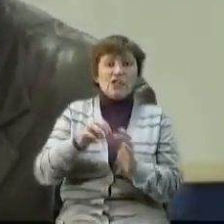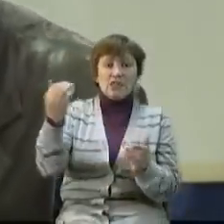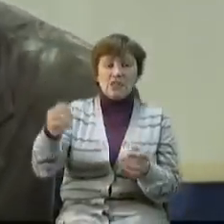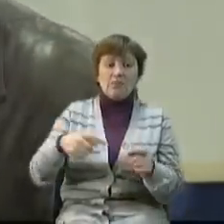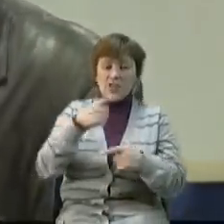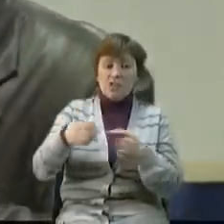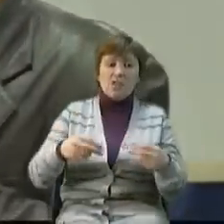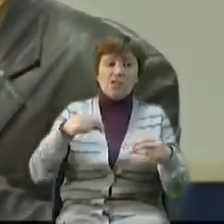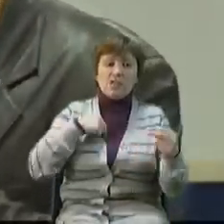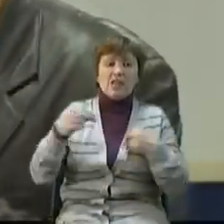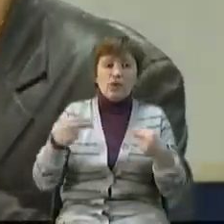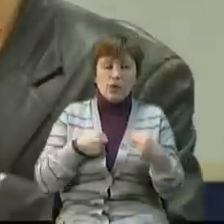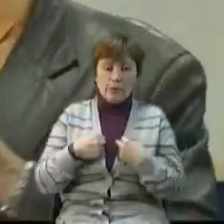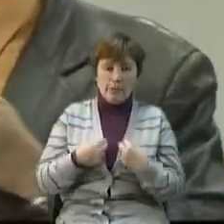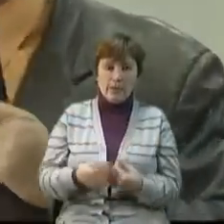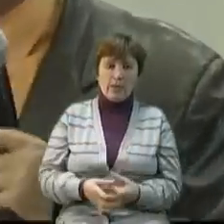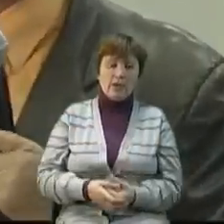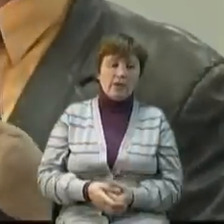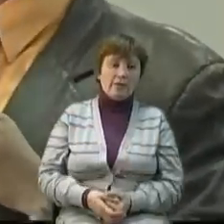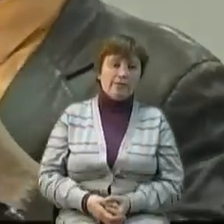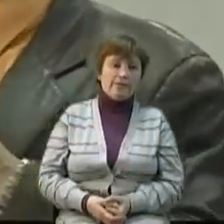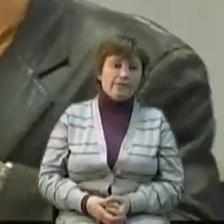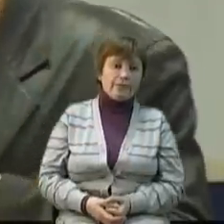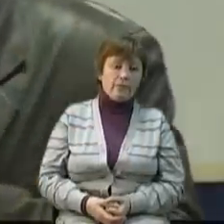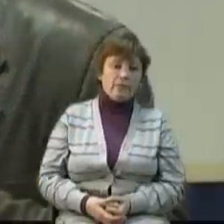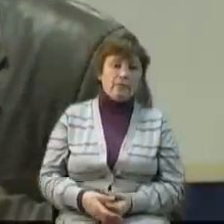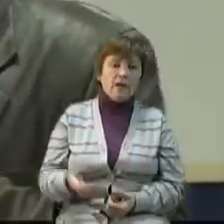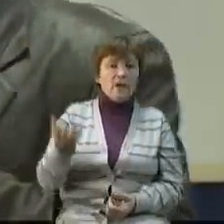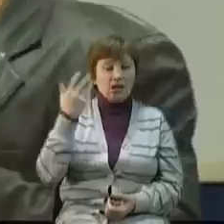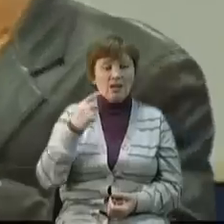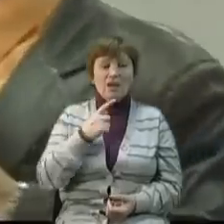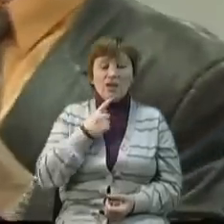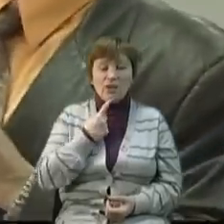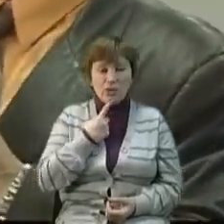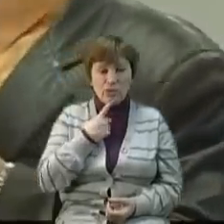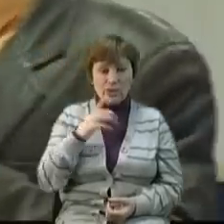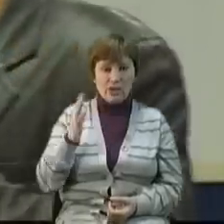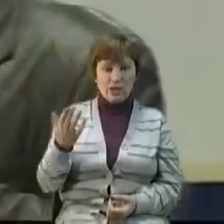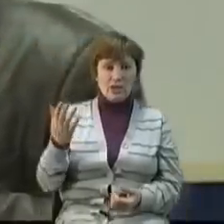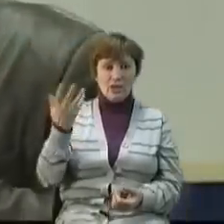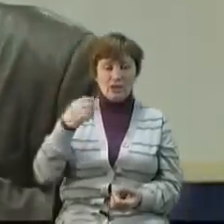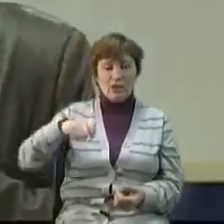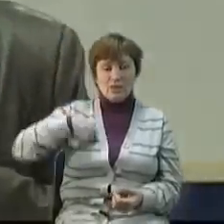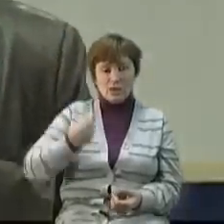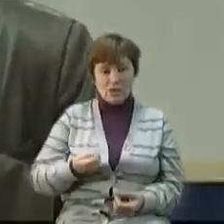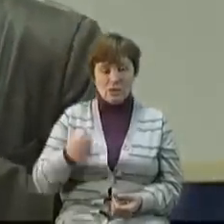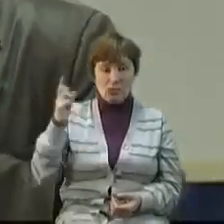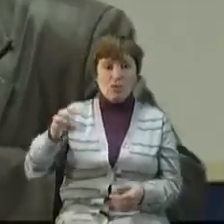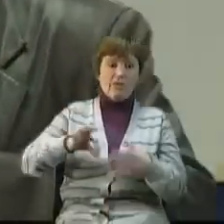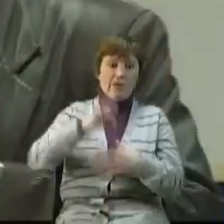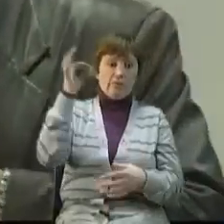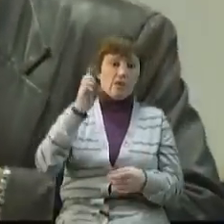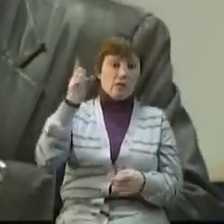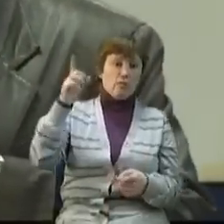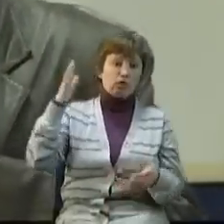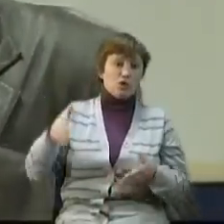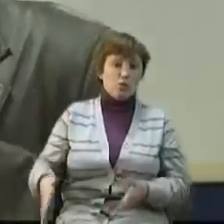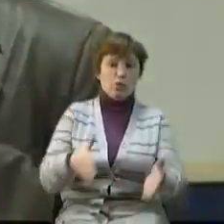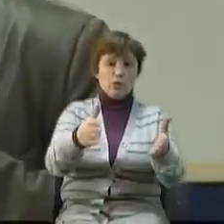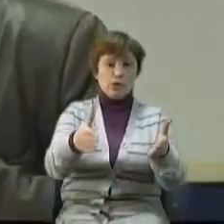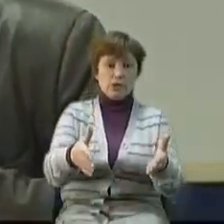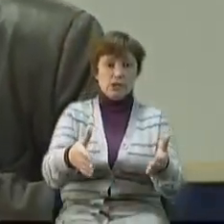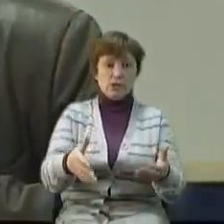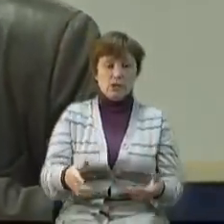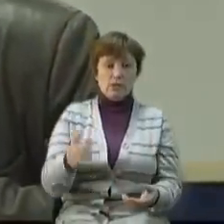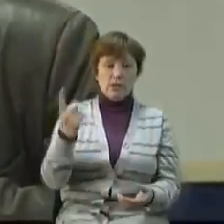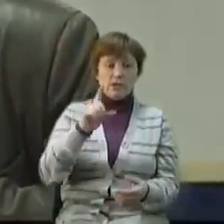навык послушания. Действительно, когда трудно, когда в ущерб себе человек избирает Божий путь. Первое, что Бог делает, Он, во-первых, не